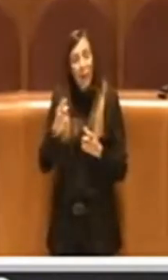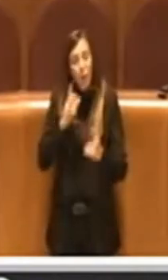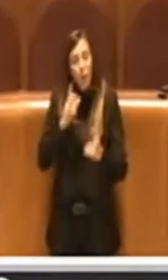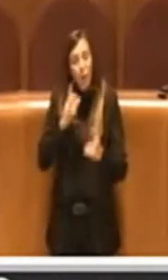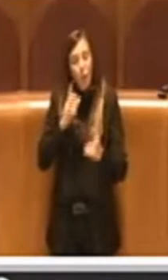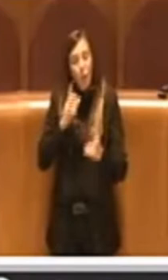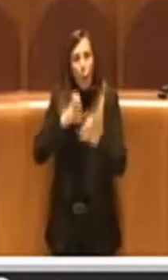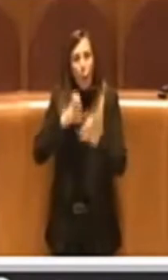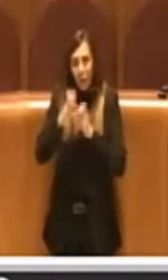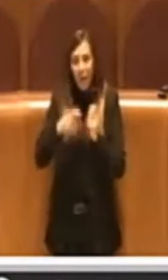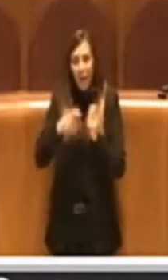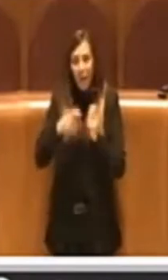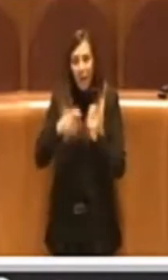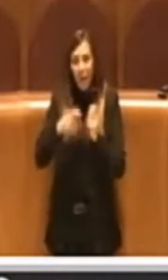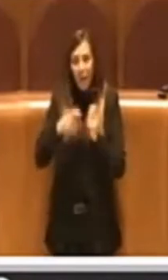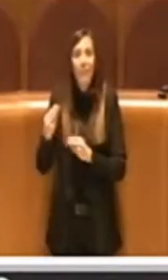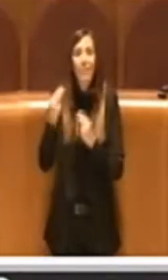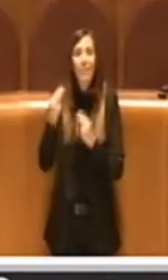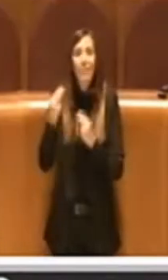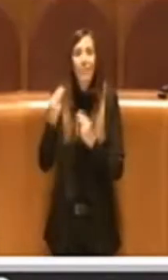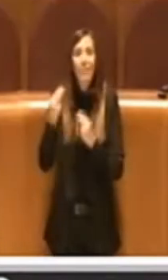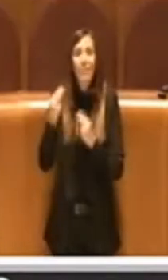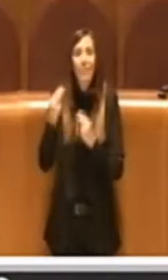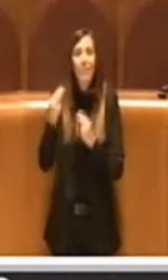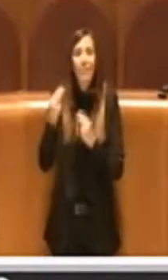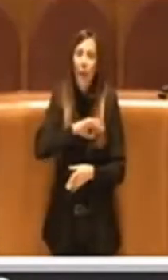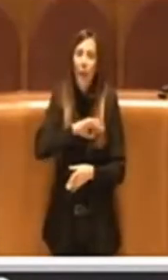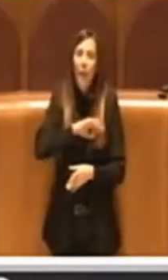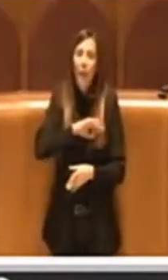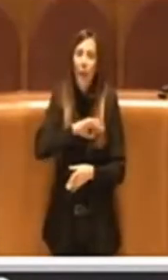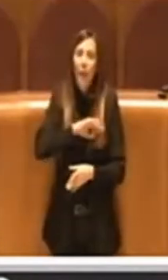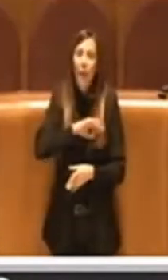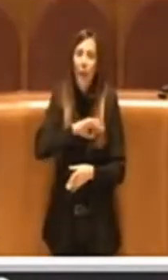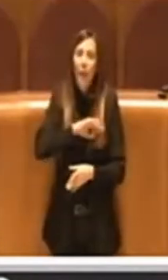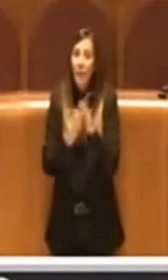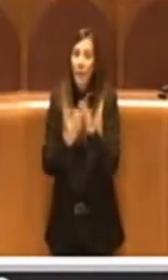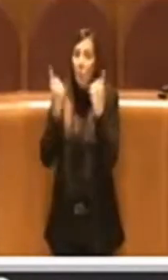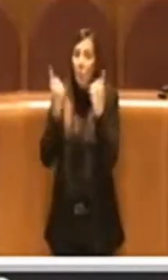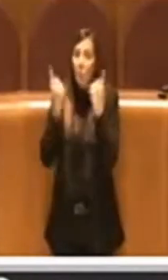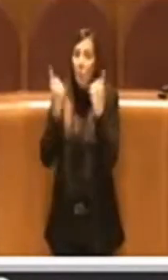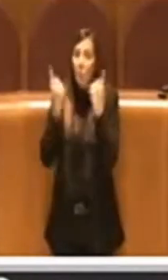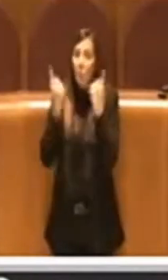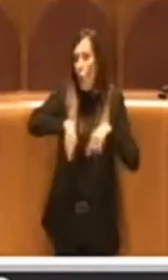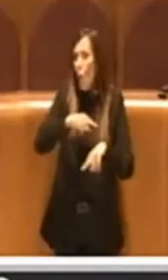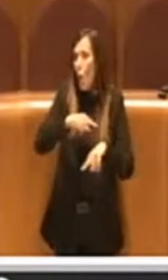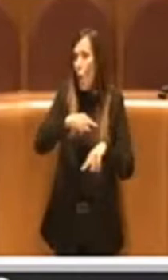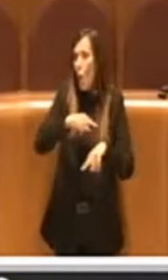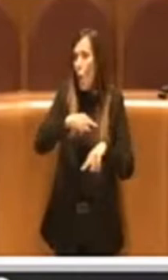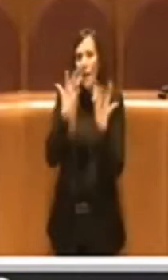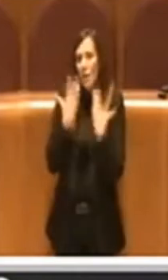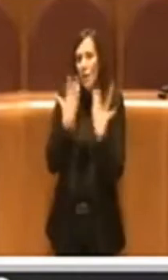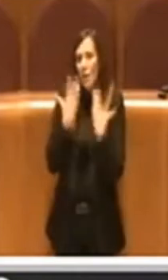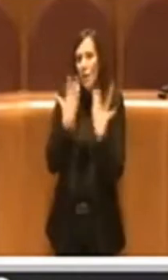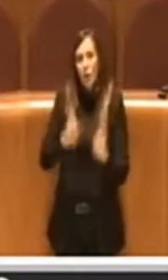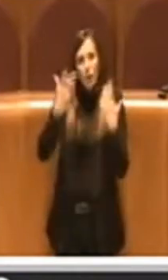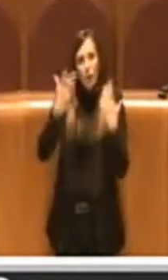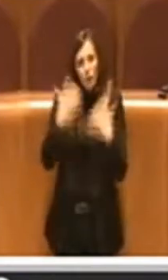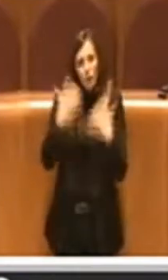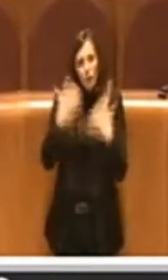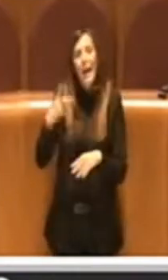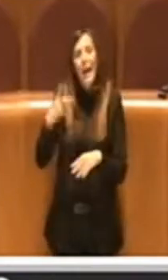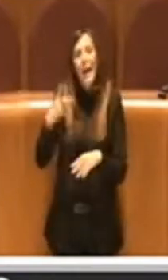stipendi ai dipendenti e questo è inaccettabile per un'aula che più volte in questi anni già a partire dal